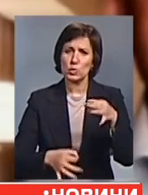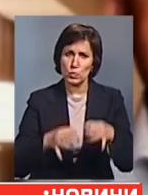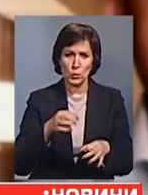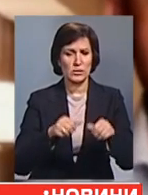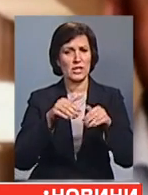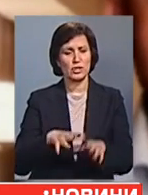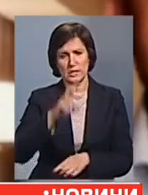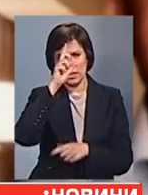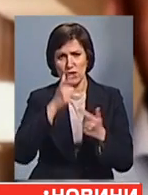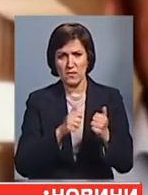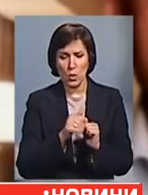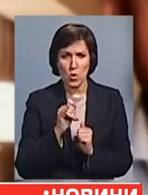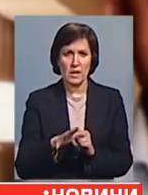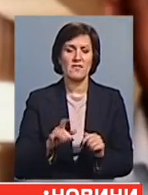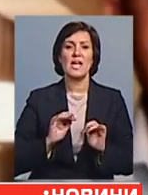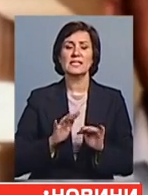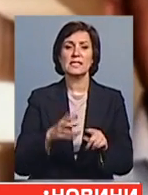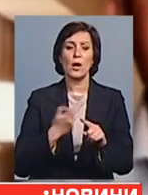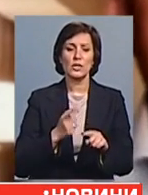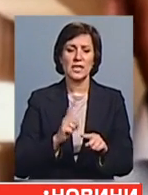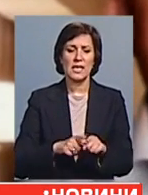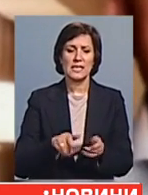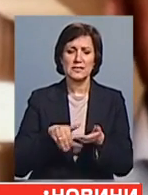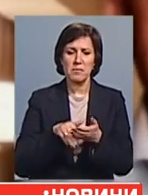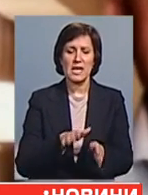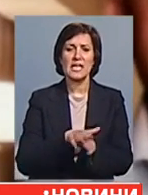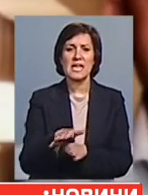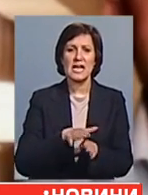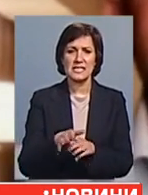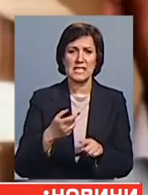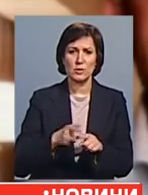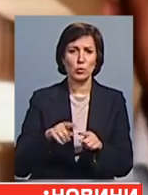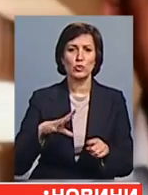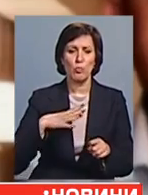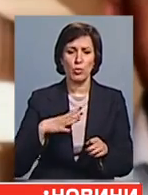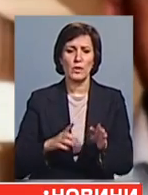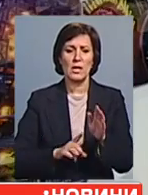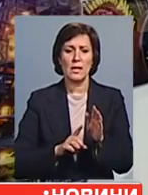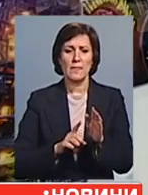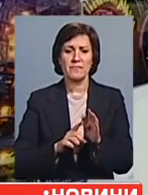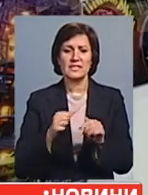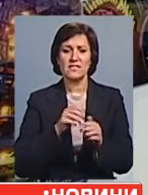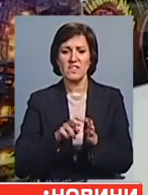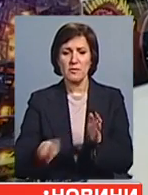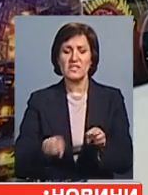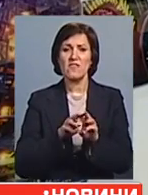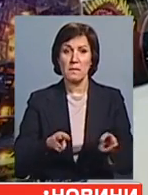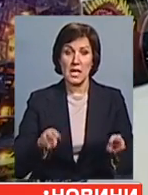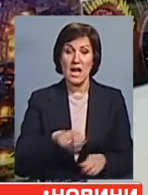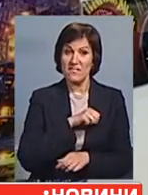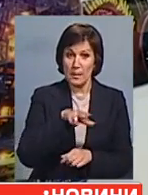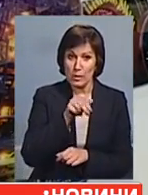стосуються рішення державних органів, заходів, які сприяли реалізації того, щоб був відправлений відставку міністр. У самому ДТЕКу